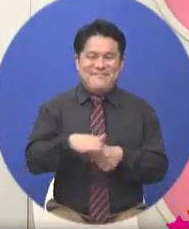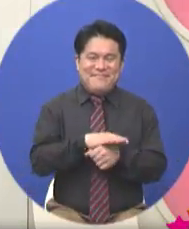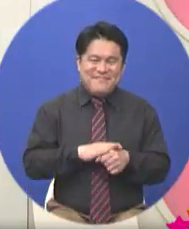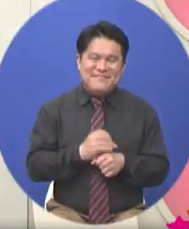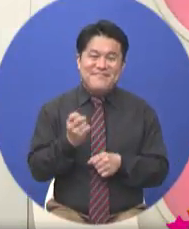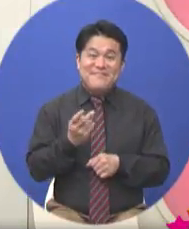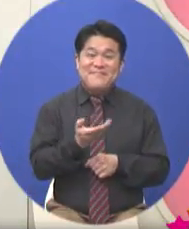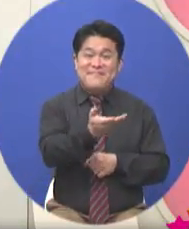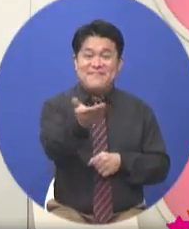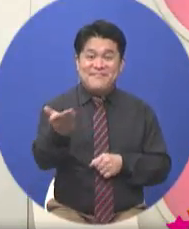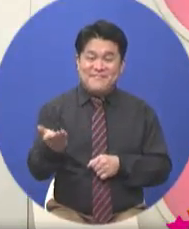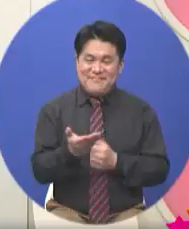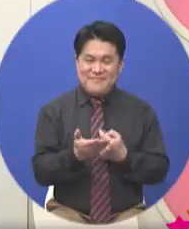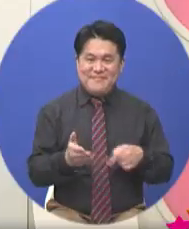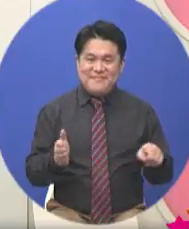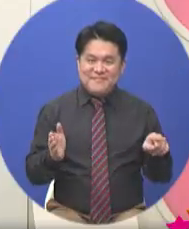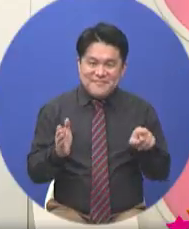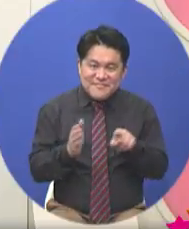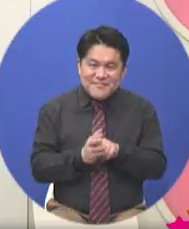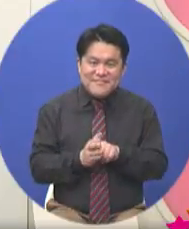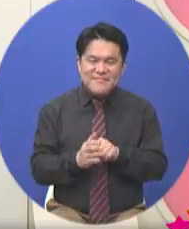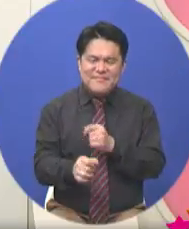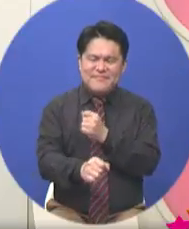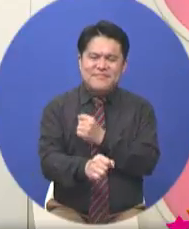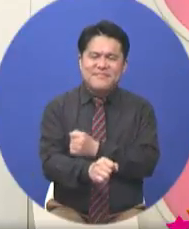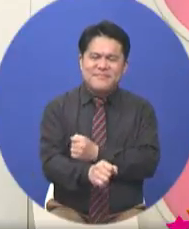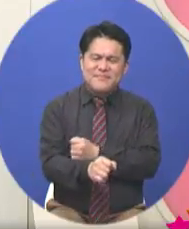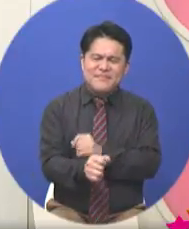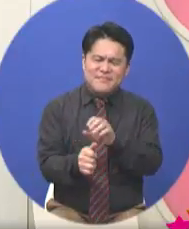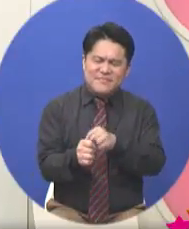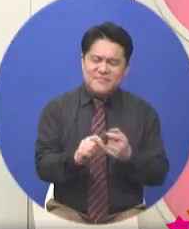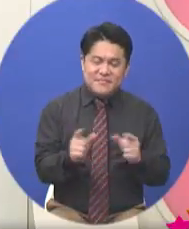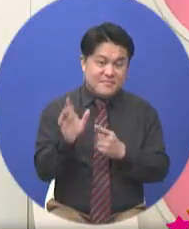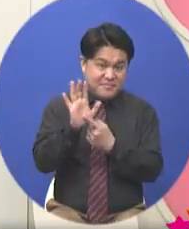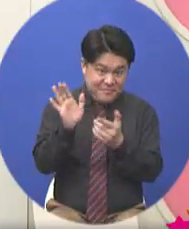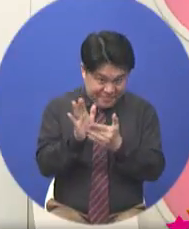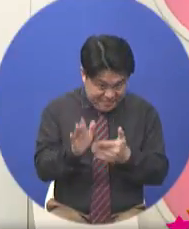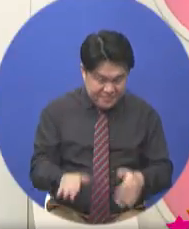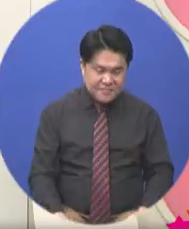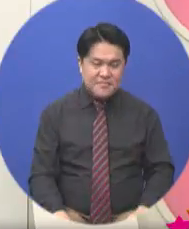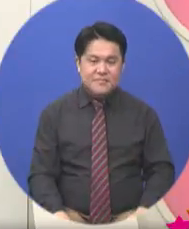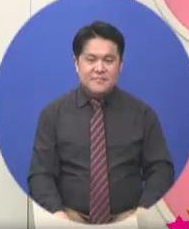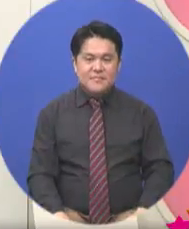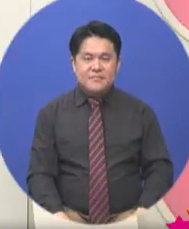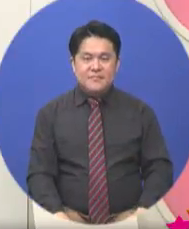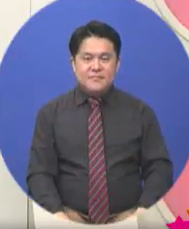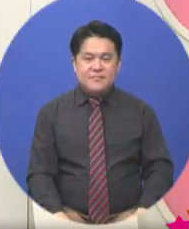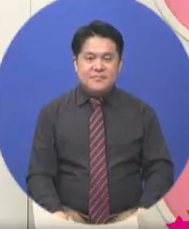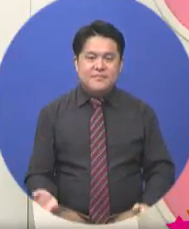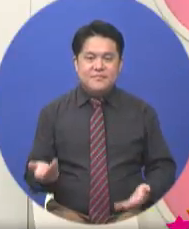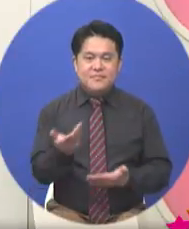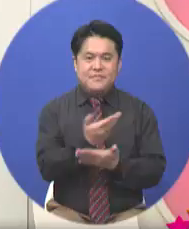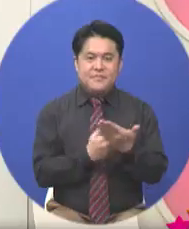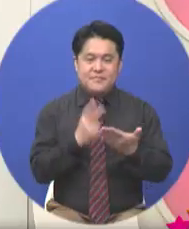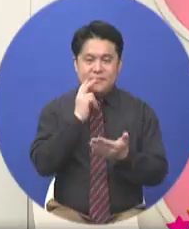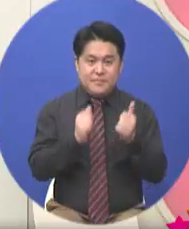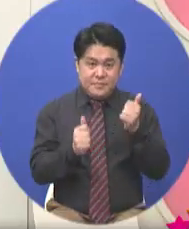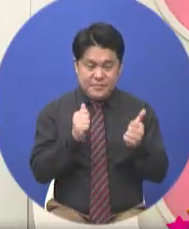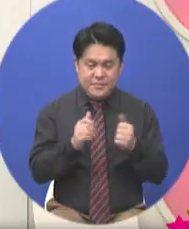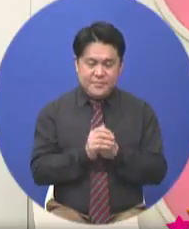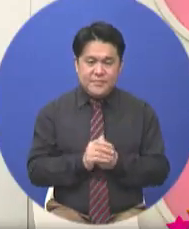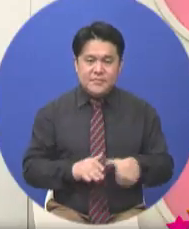또 여러분들 위해서 많이 또 노동 착취에 대한 내용도 알려드렸는데요. 네. 나눔 노래자랑